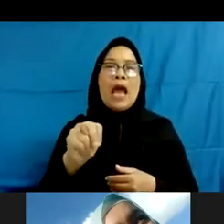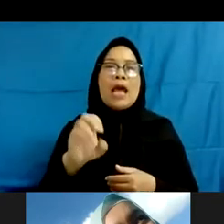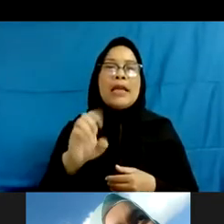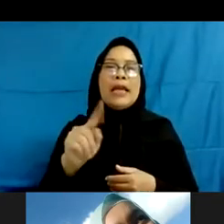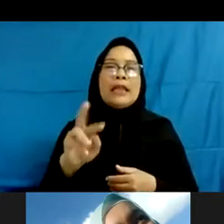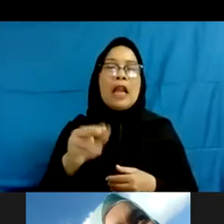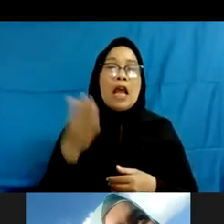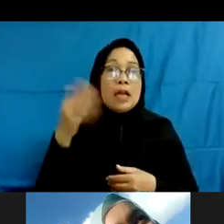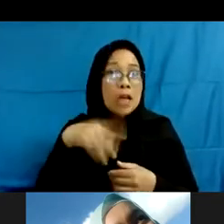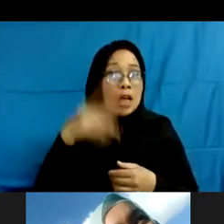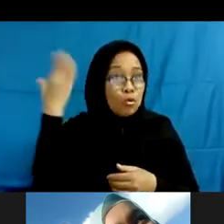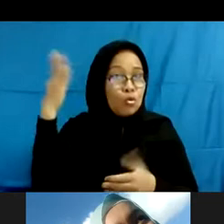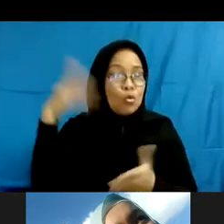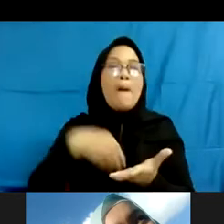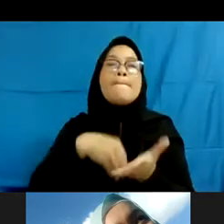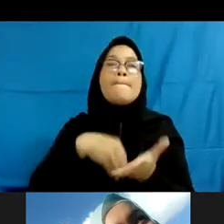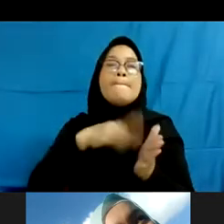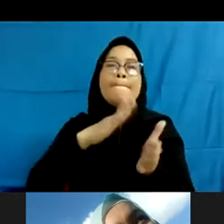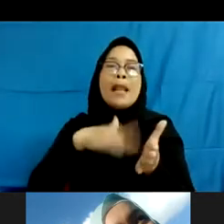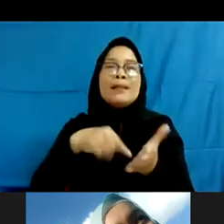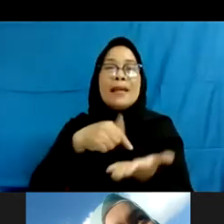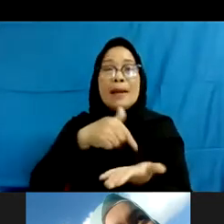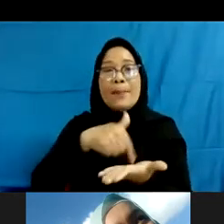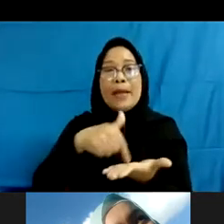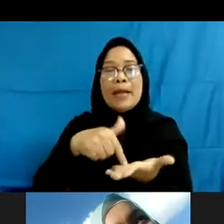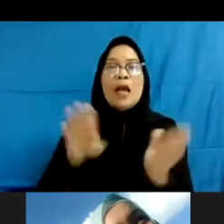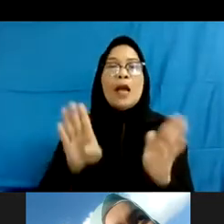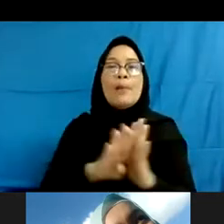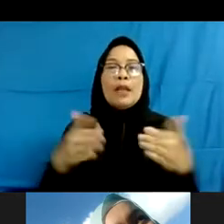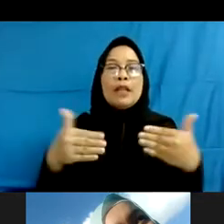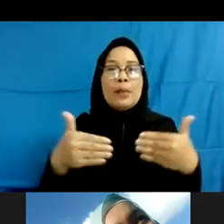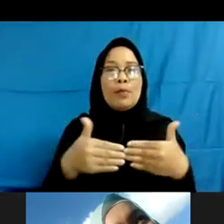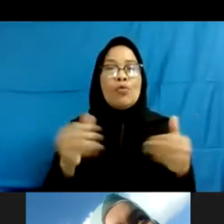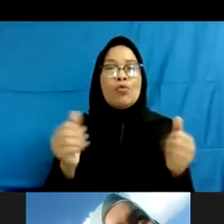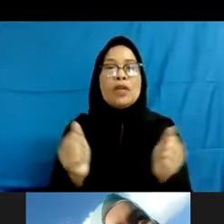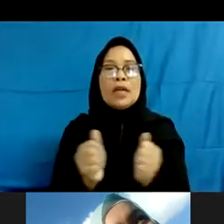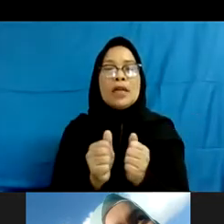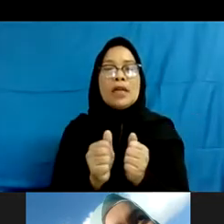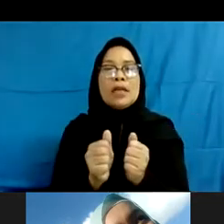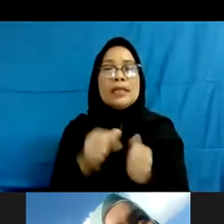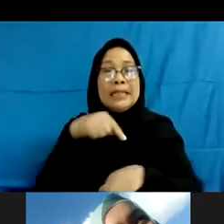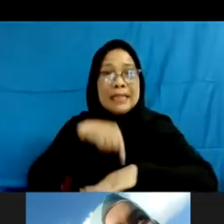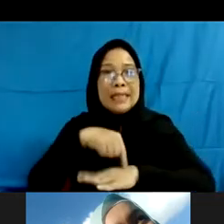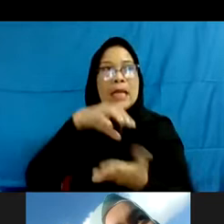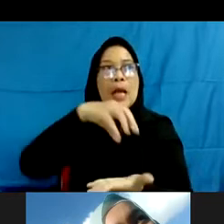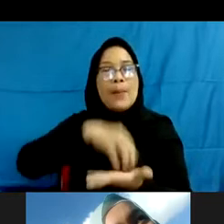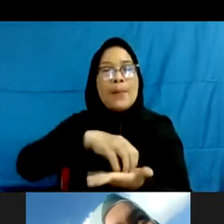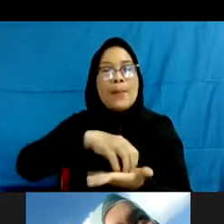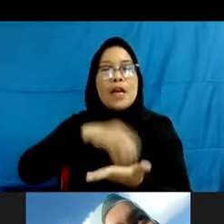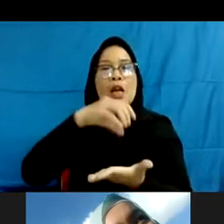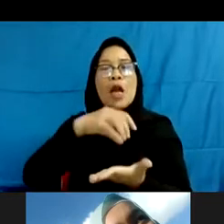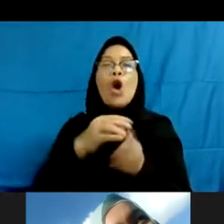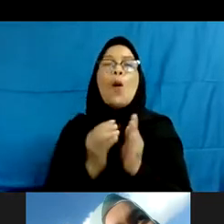belajar Braille, lalu juga ketemu juga di ketika datang pertama tuh langsung diperkenalkan ke perpustakaan. Jadi